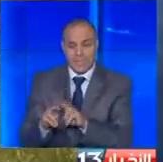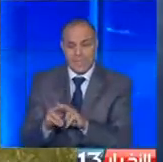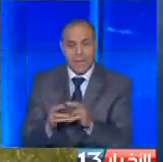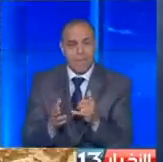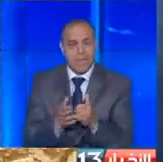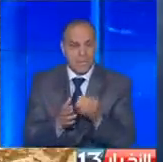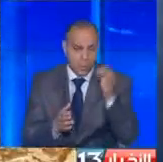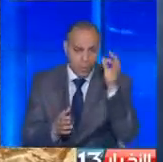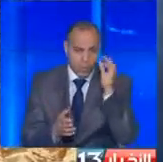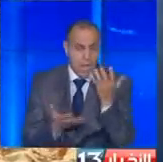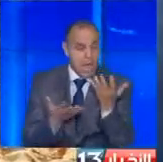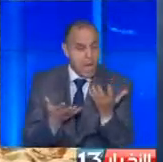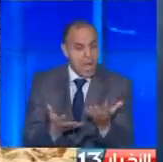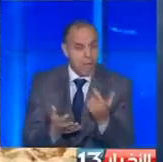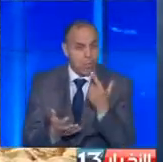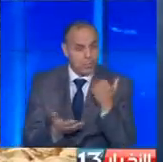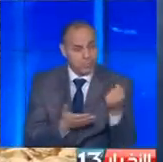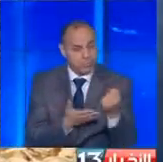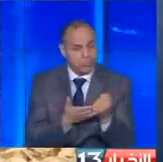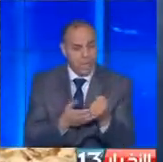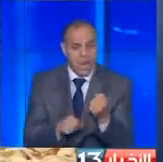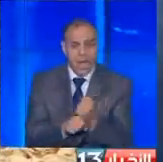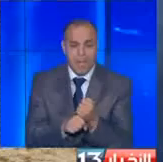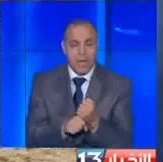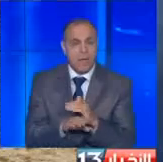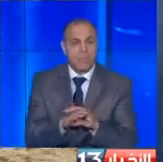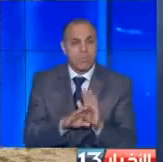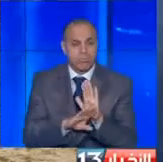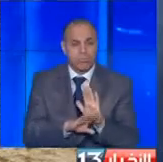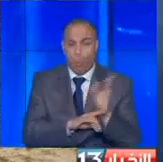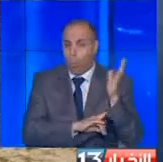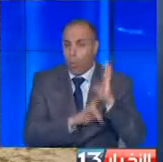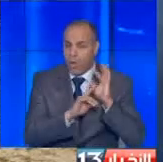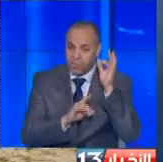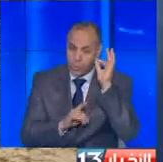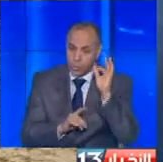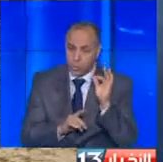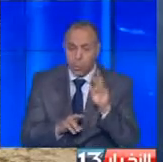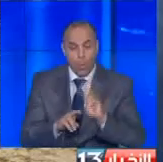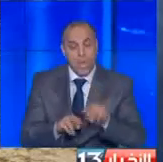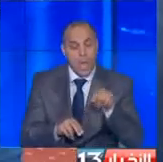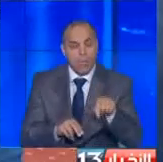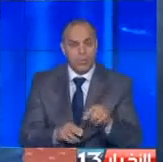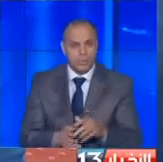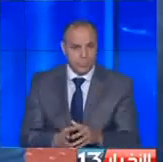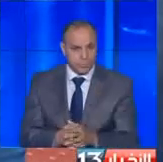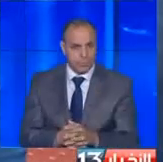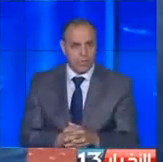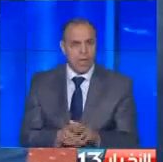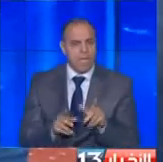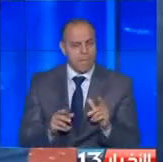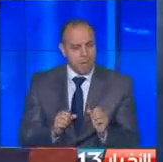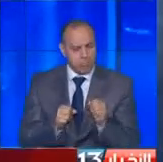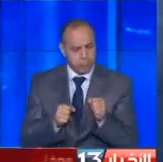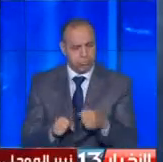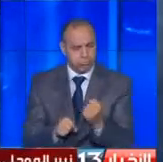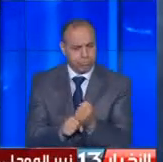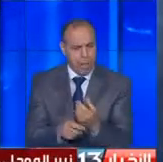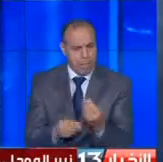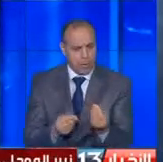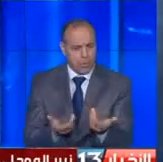مدينة تونس إلى ضرورة تعزيز العمل في مجال حفظ التراث في تونس وصيانته. فيه مجهودات